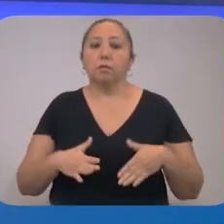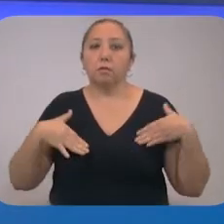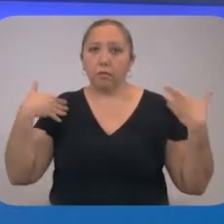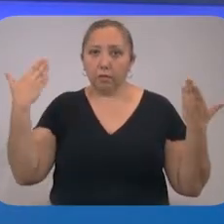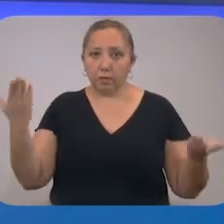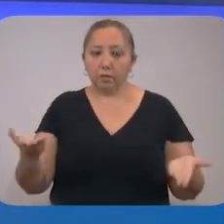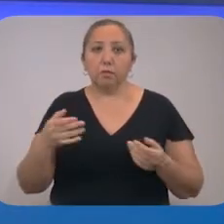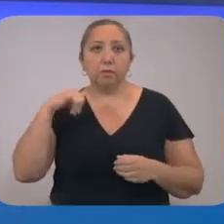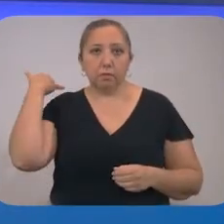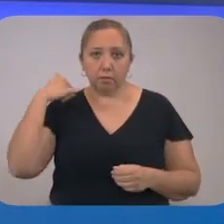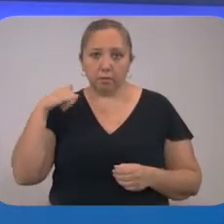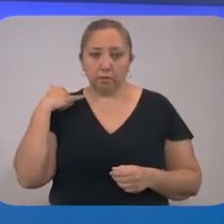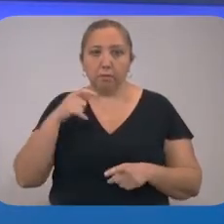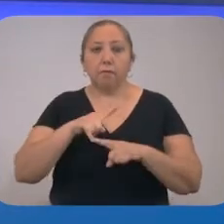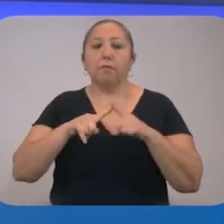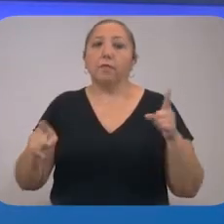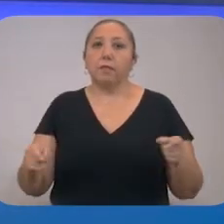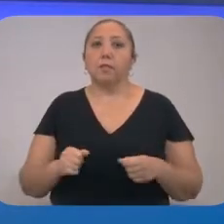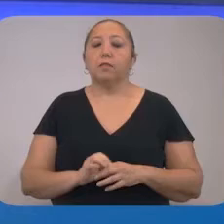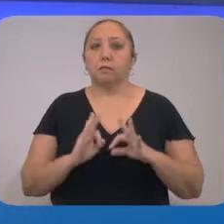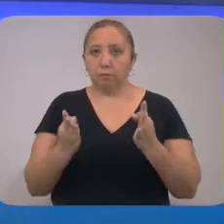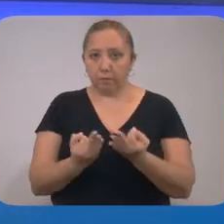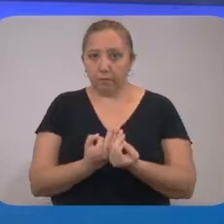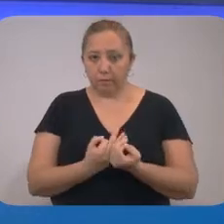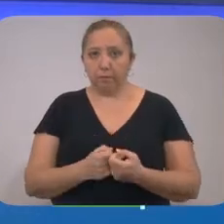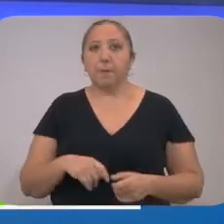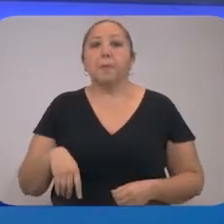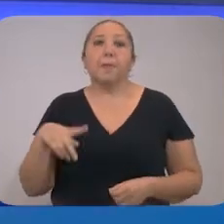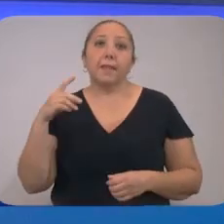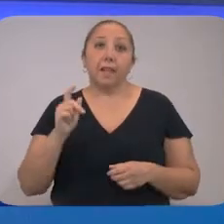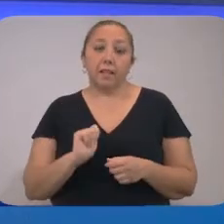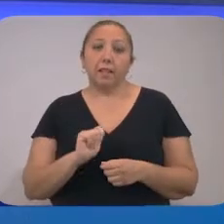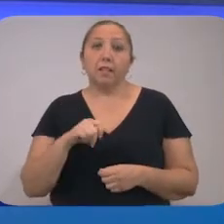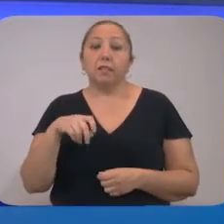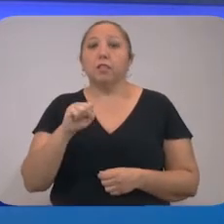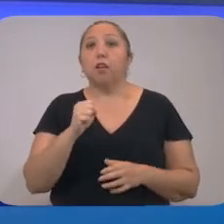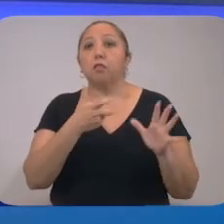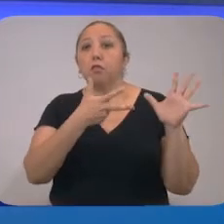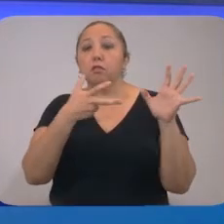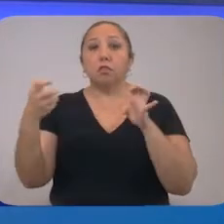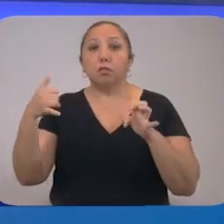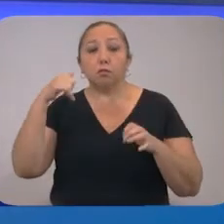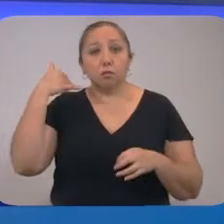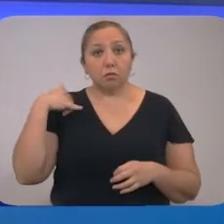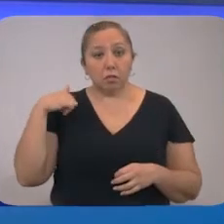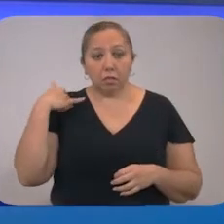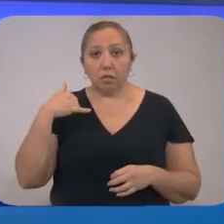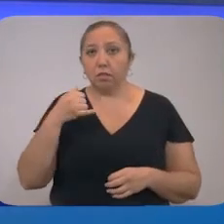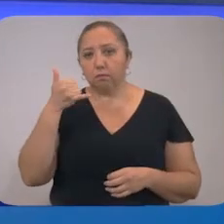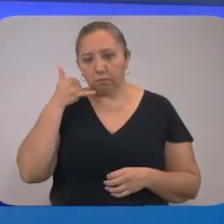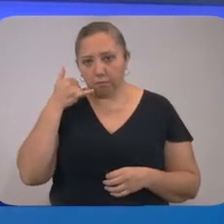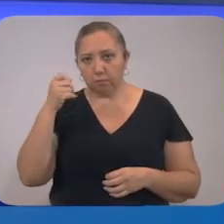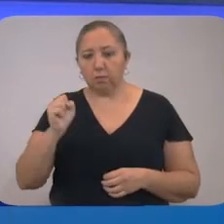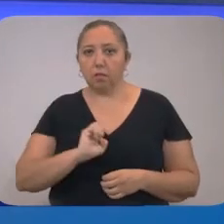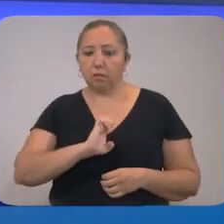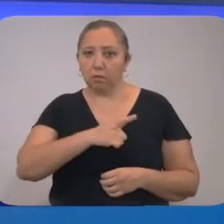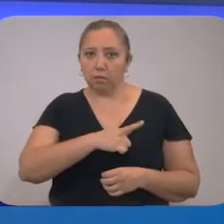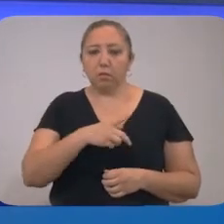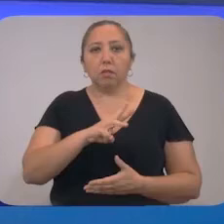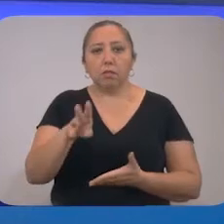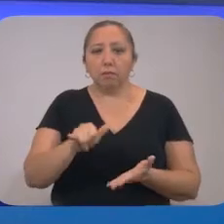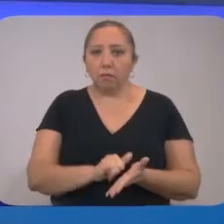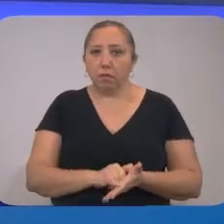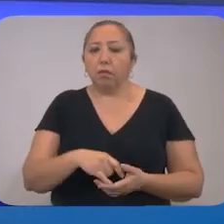800-982-2826, ich español, yete lich maya, kunukalet ano yete beshan, chen hutiale mako kuchik pahale coronavirus COVID-19